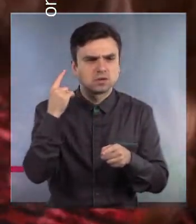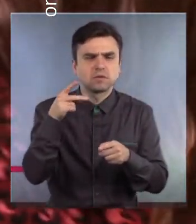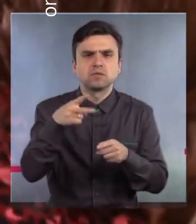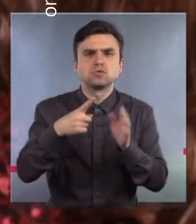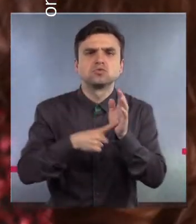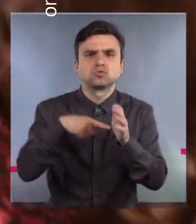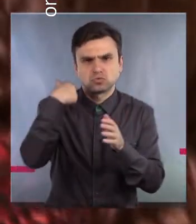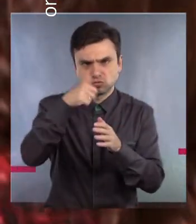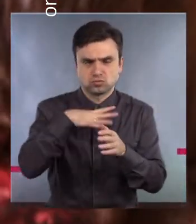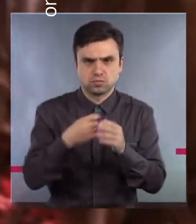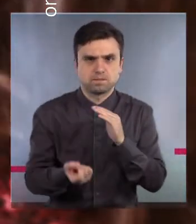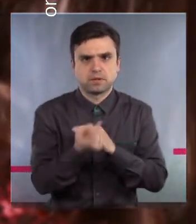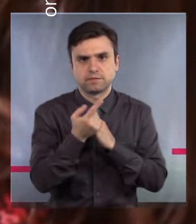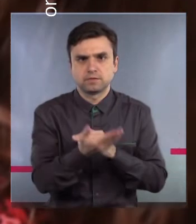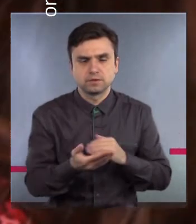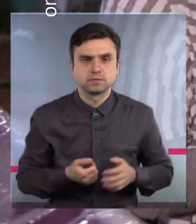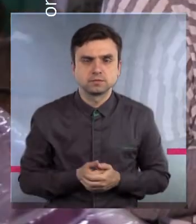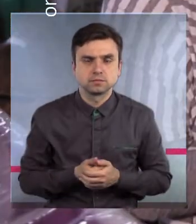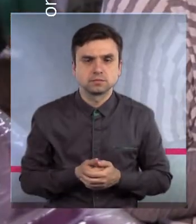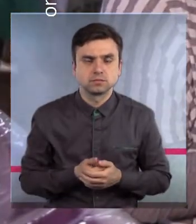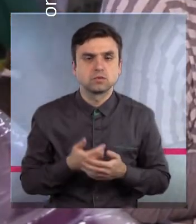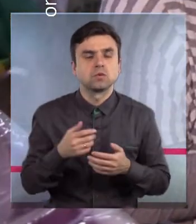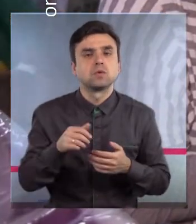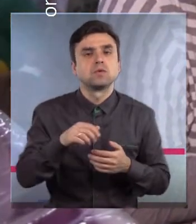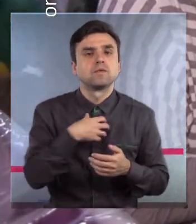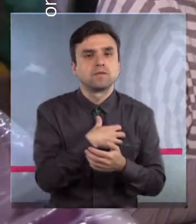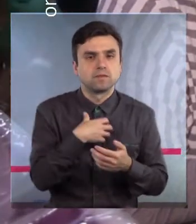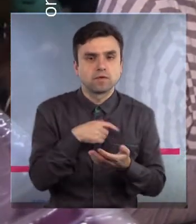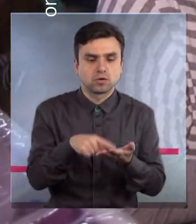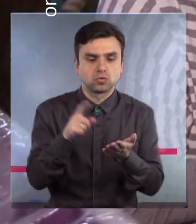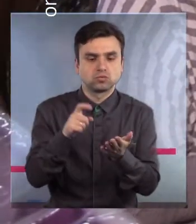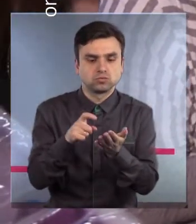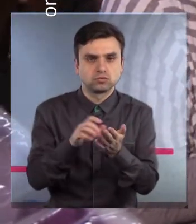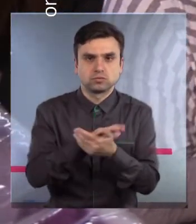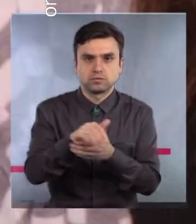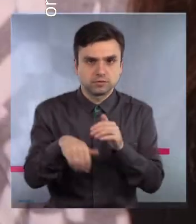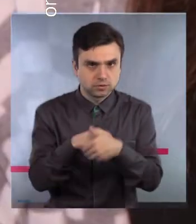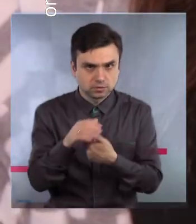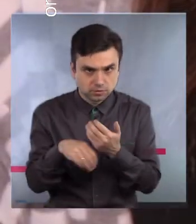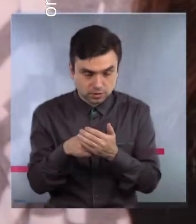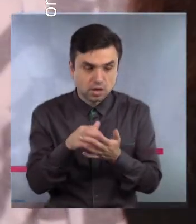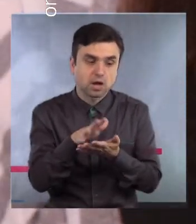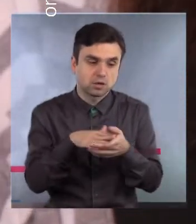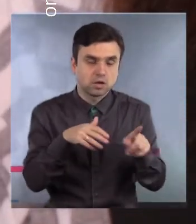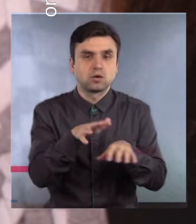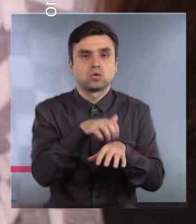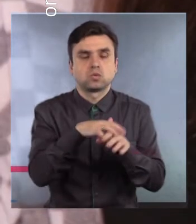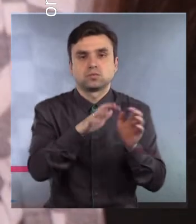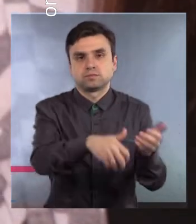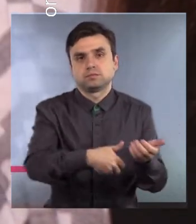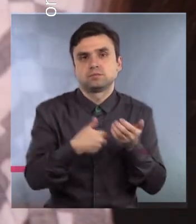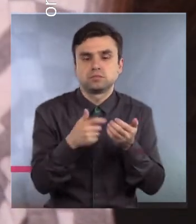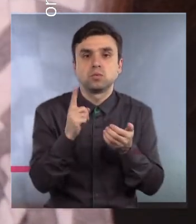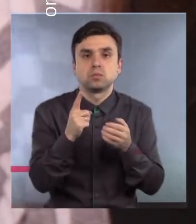процедура перед тим, як взяти кошеня породи ельф. Такі суворі правила, адже шерсть у тварини відсутня, через що вони дуже